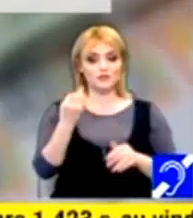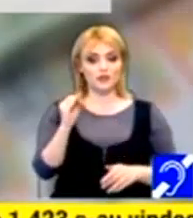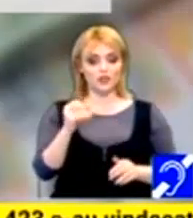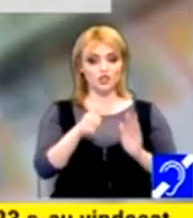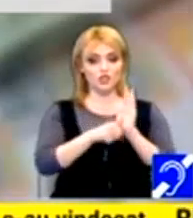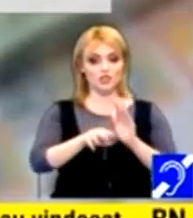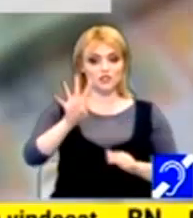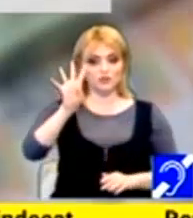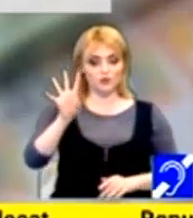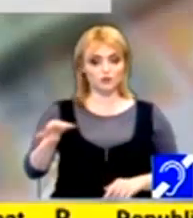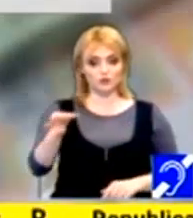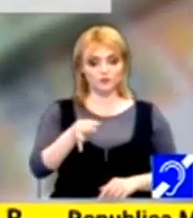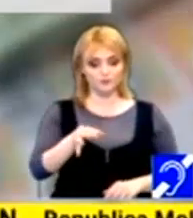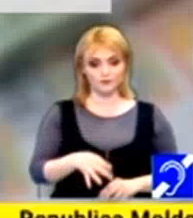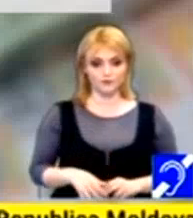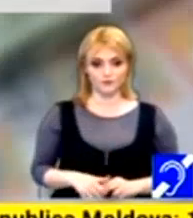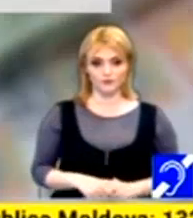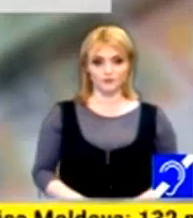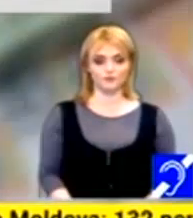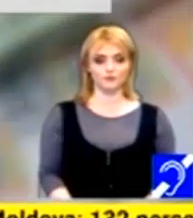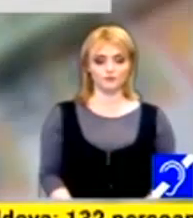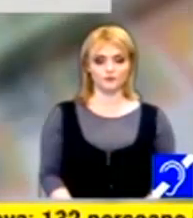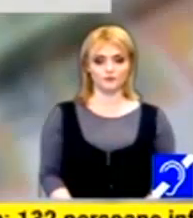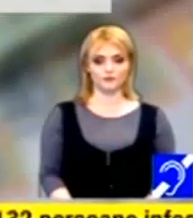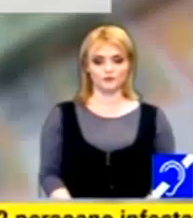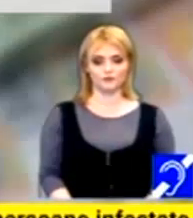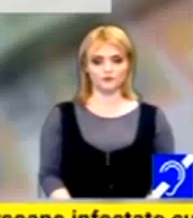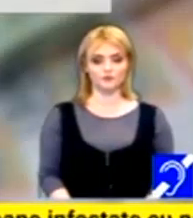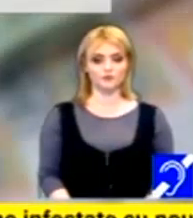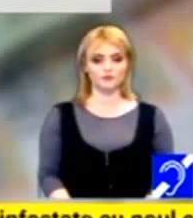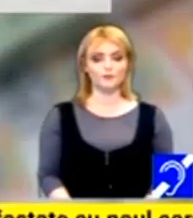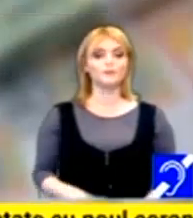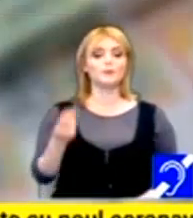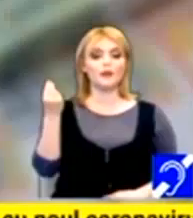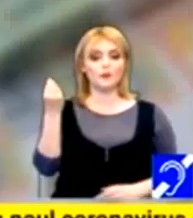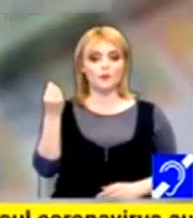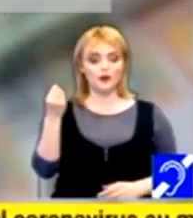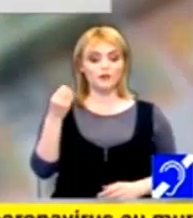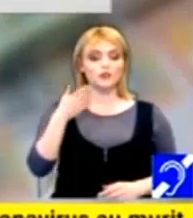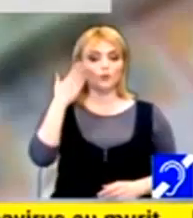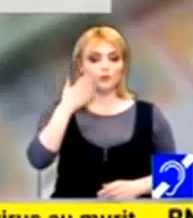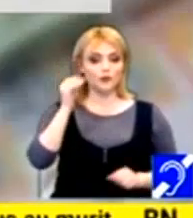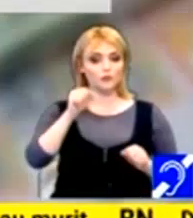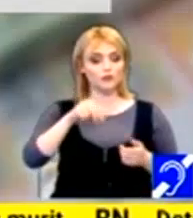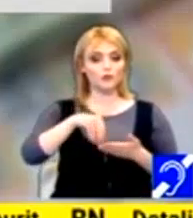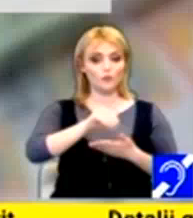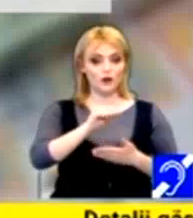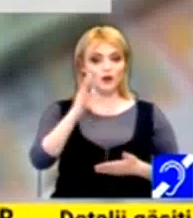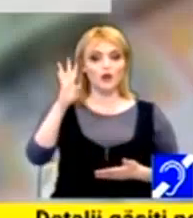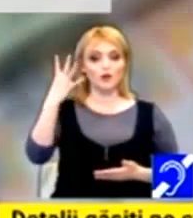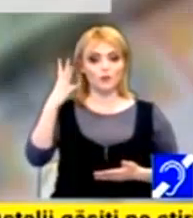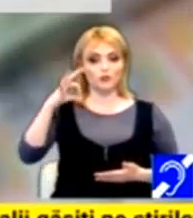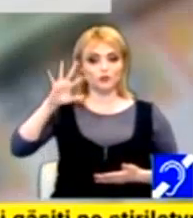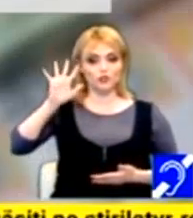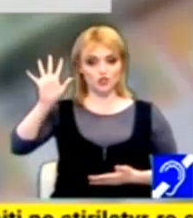bani, astfel mâine moneda europeană va fi cotată la 19,64 de bani. Leul românesc va crește cu 2 bani și